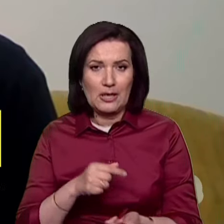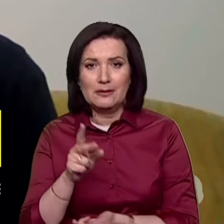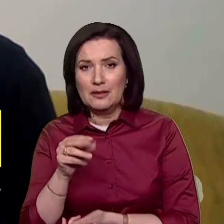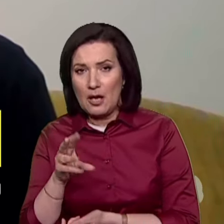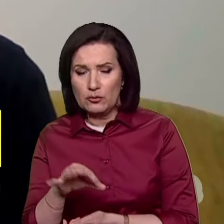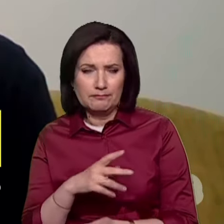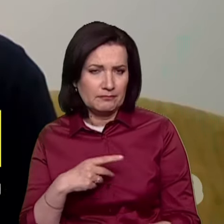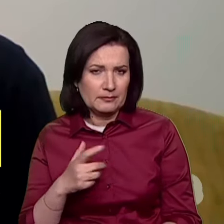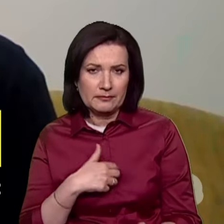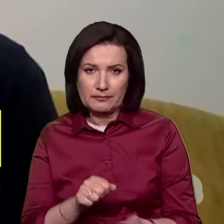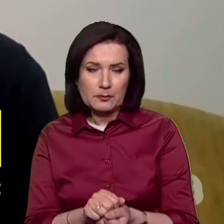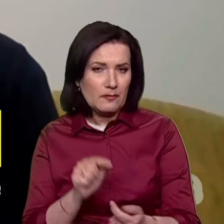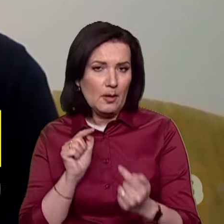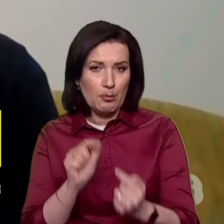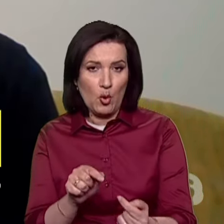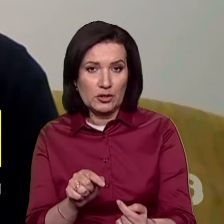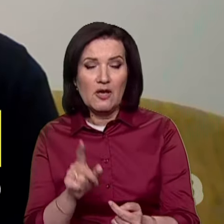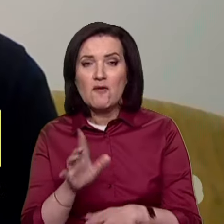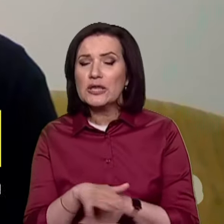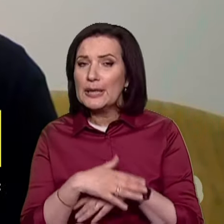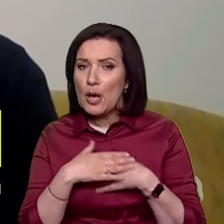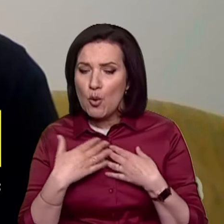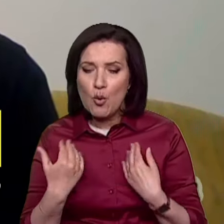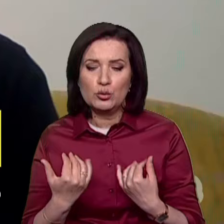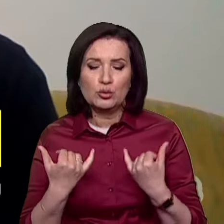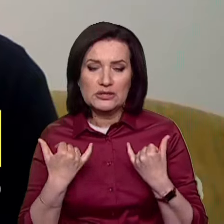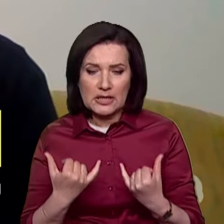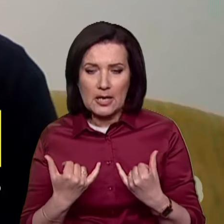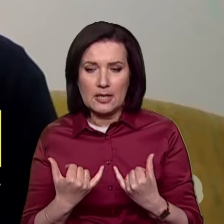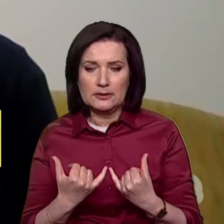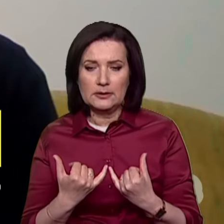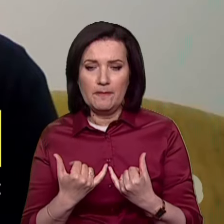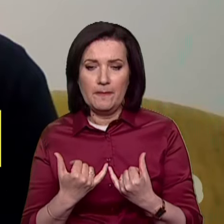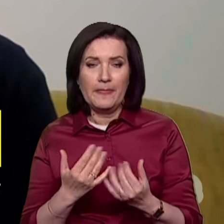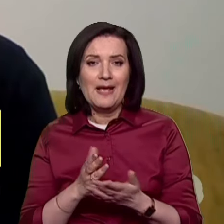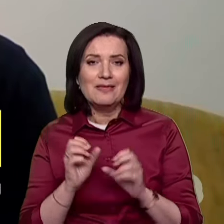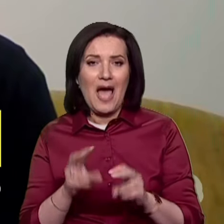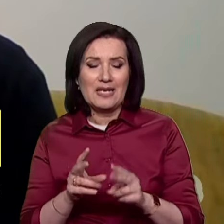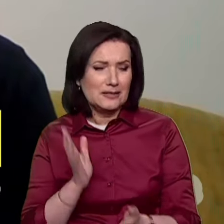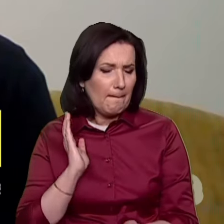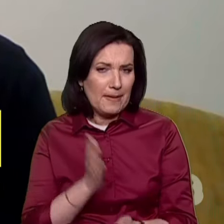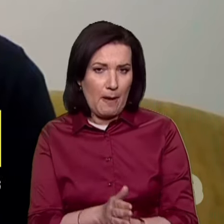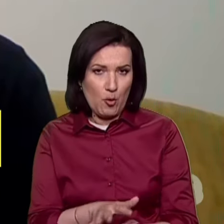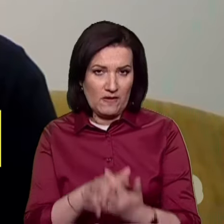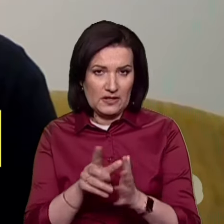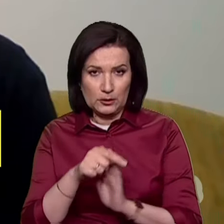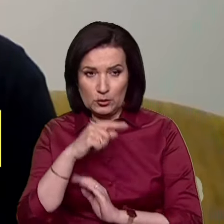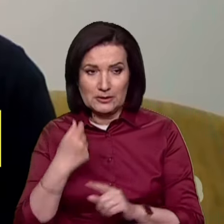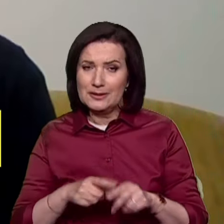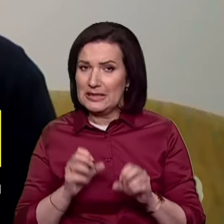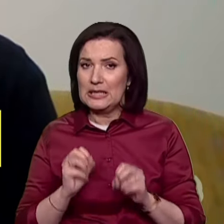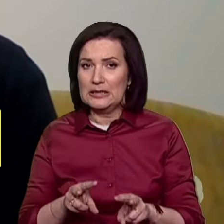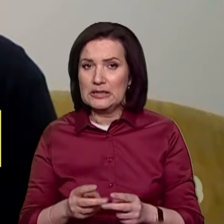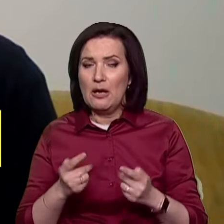НАТО, категорично проти цього. Вони не хочуть зараз йти на ризик прямої війни з Росією, тому що це